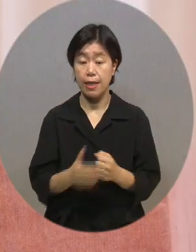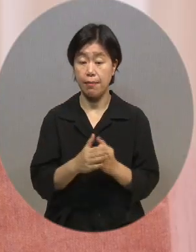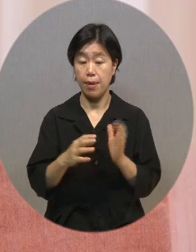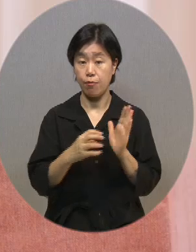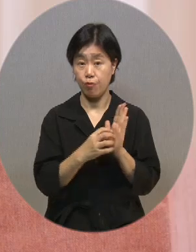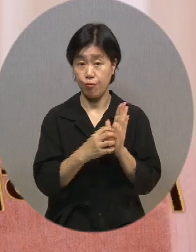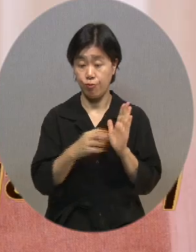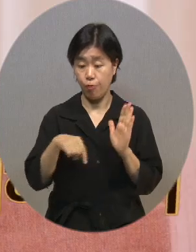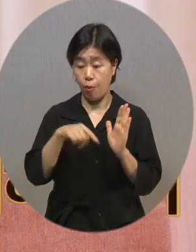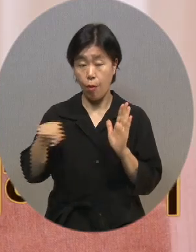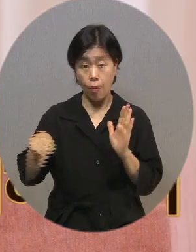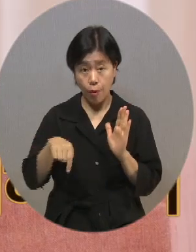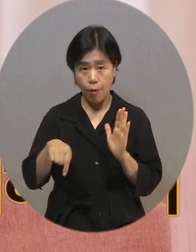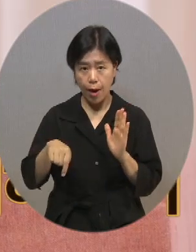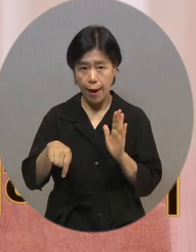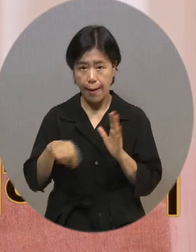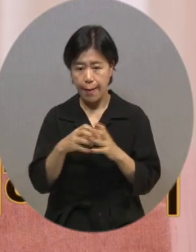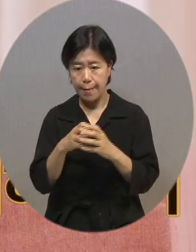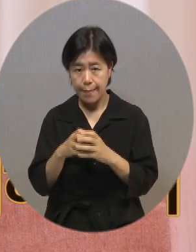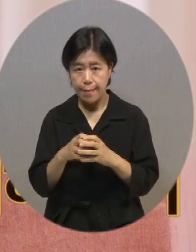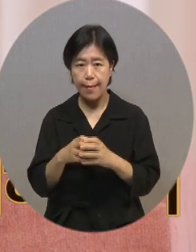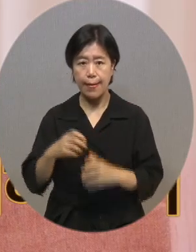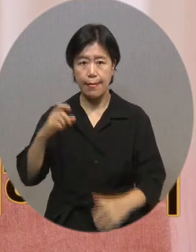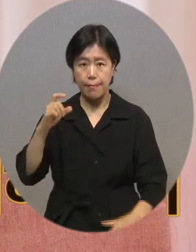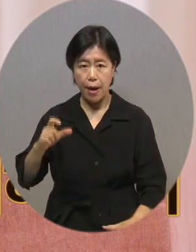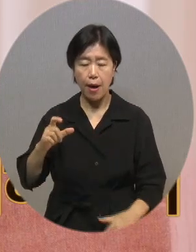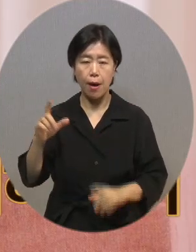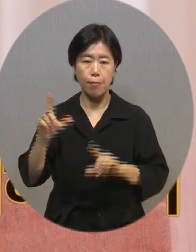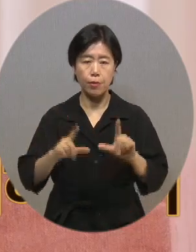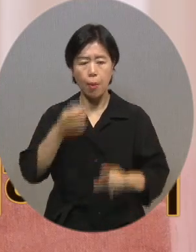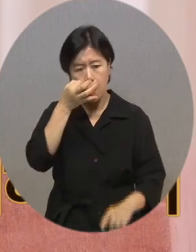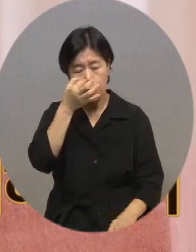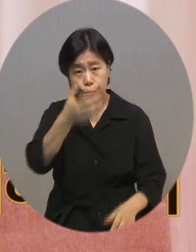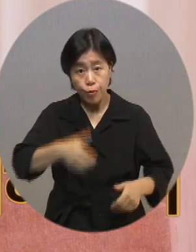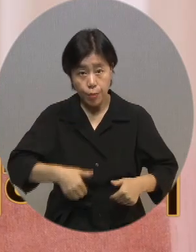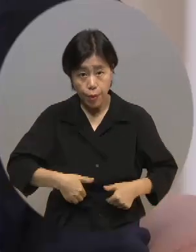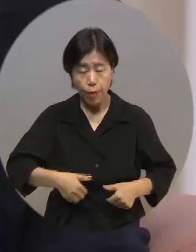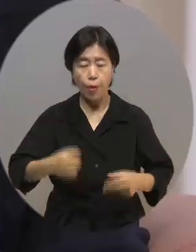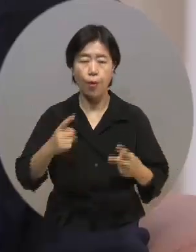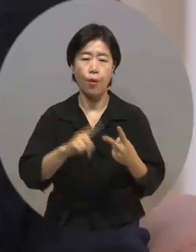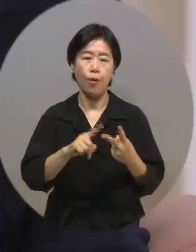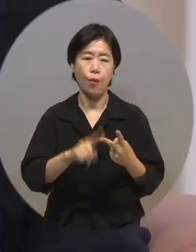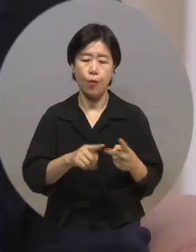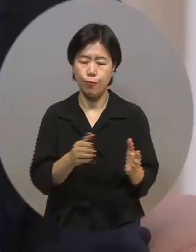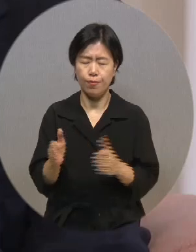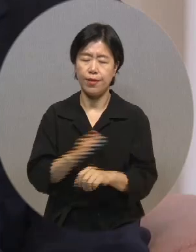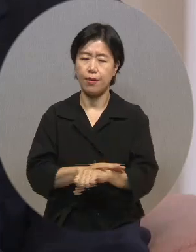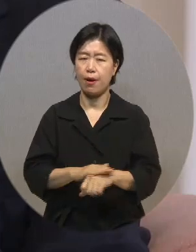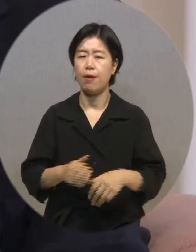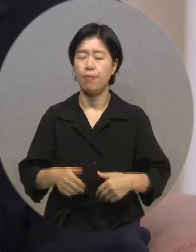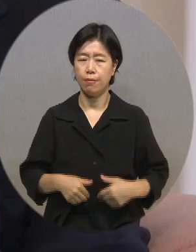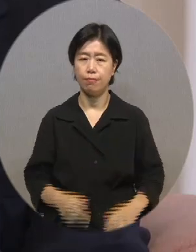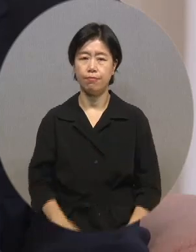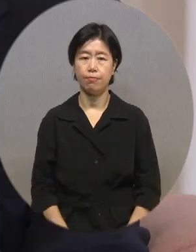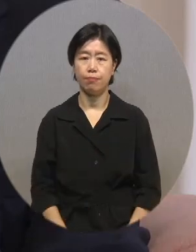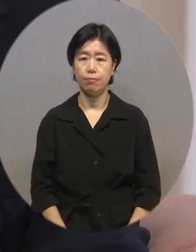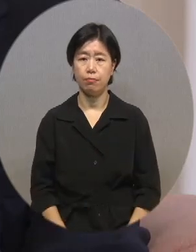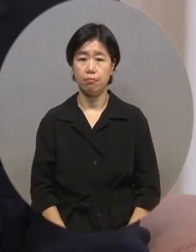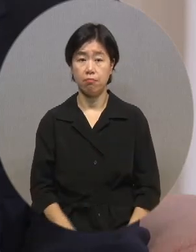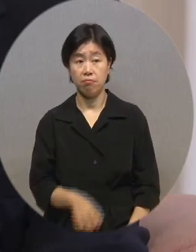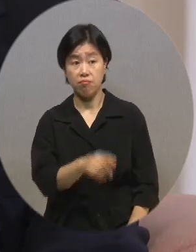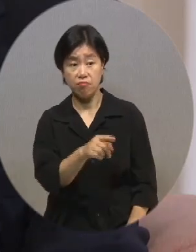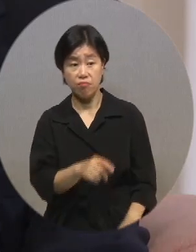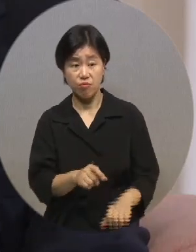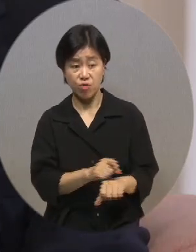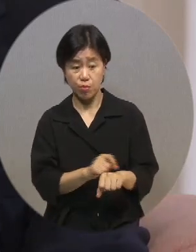거는 우리가 어떤 상황이 오더라도 잘 준비하는 게 이게 중요한데 특별히 위험한 것 같지도 않은데